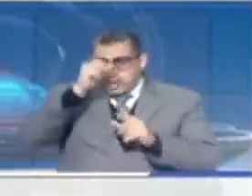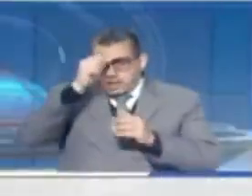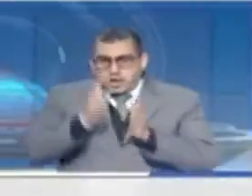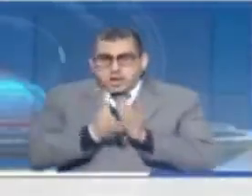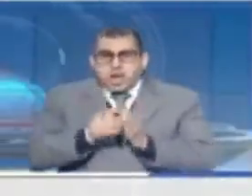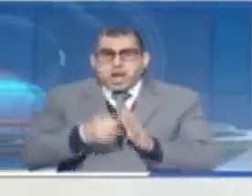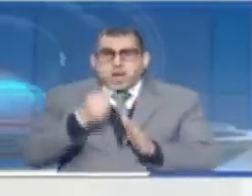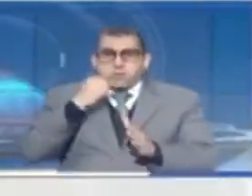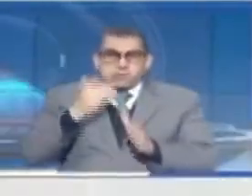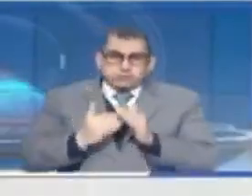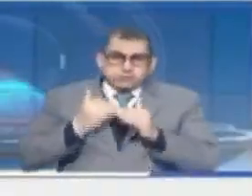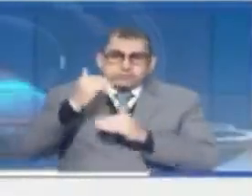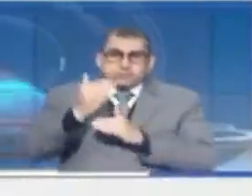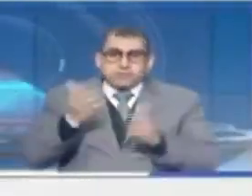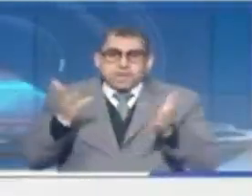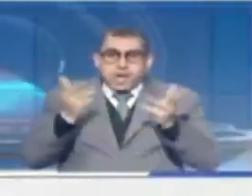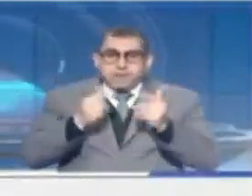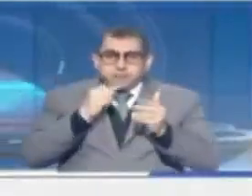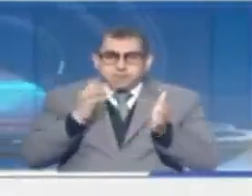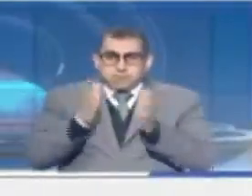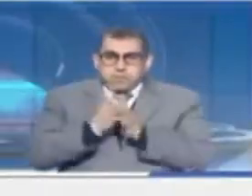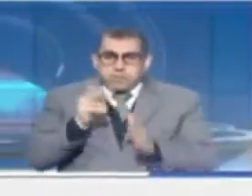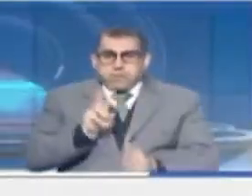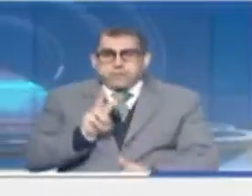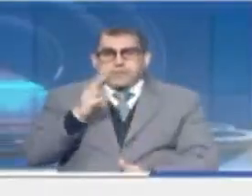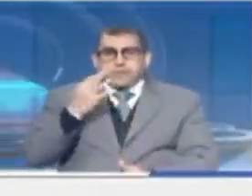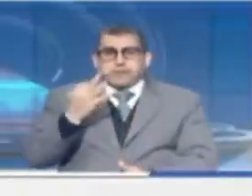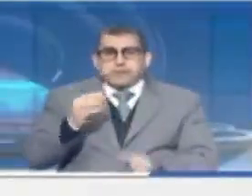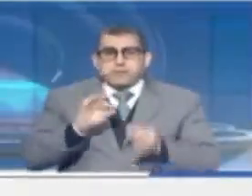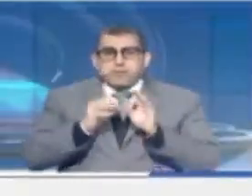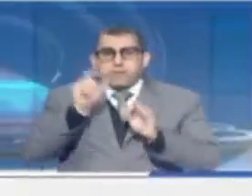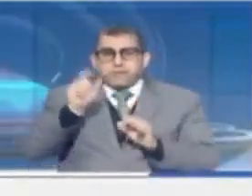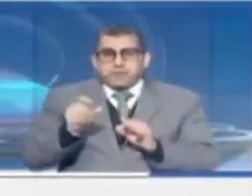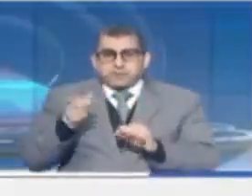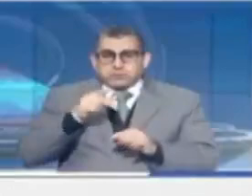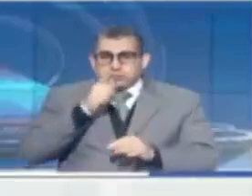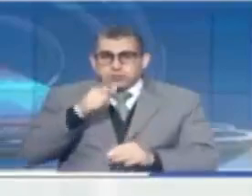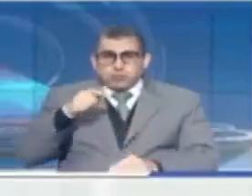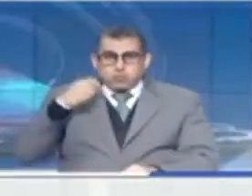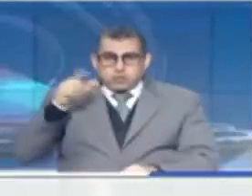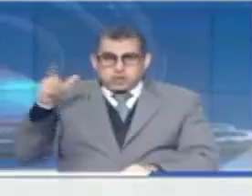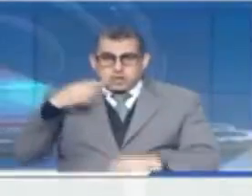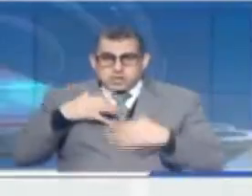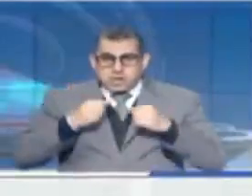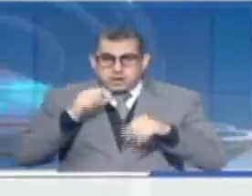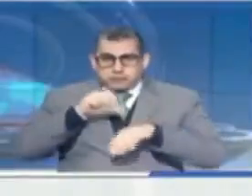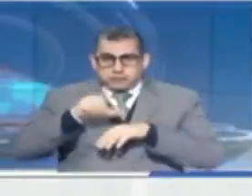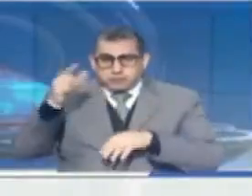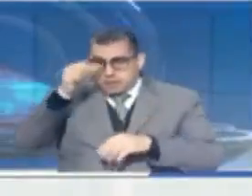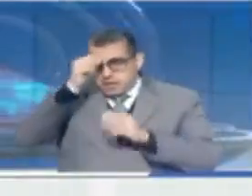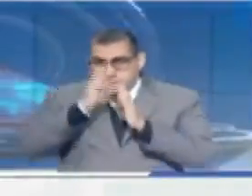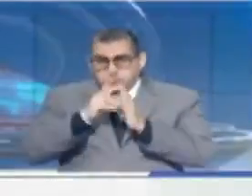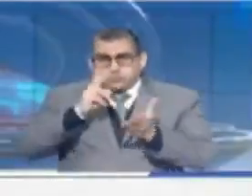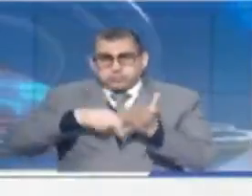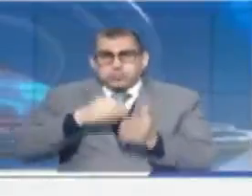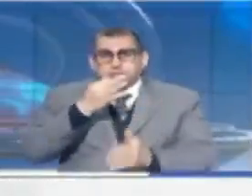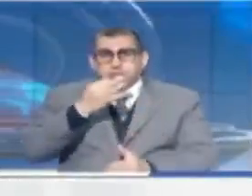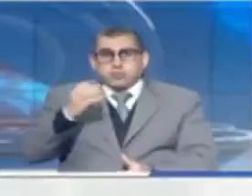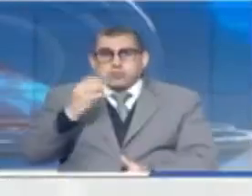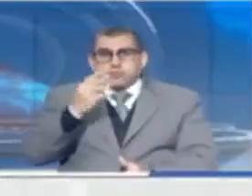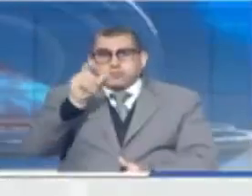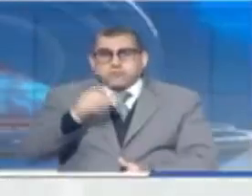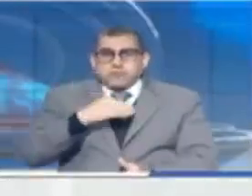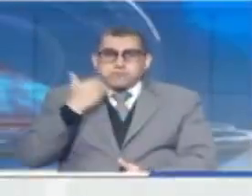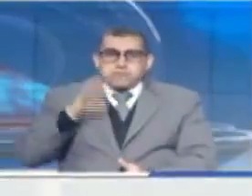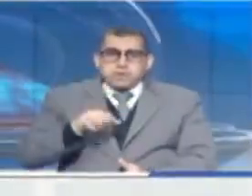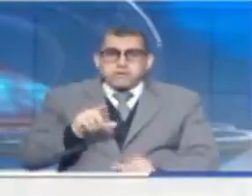ليرتفع العدد الإجمالي للإصابات إلى 37 مليون. وأضافت الوزارة أنها سجلت 314 حالة وفاة